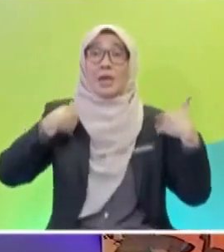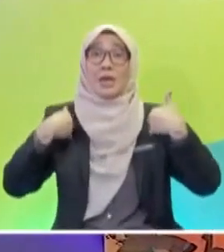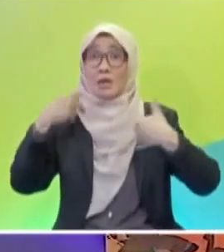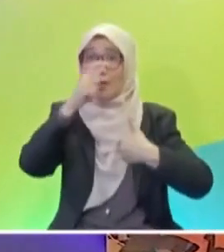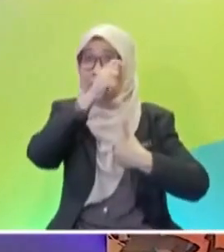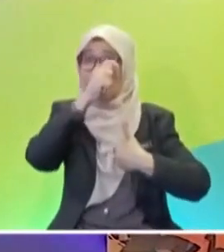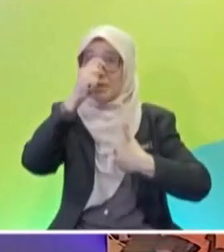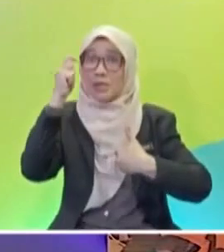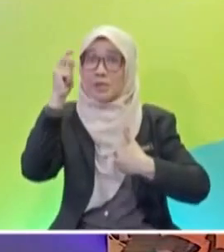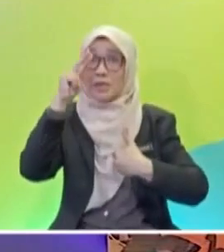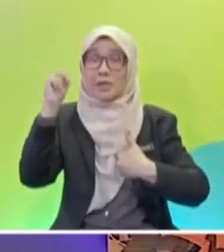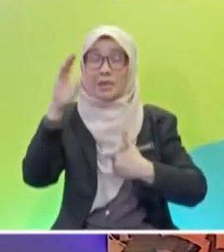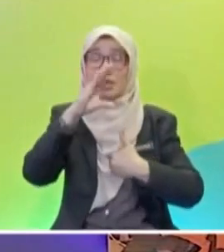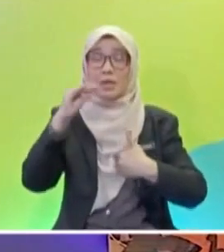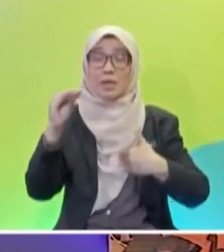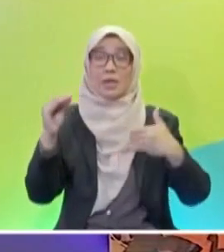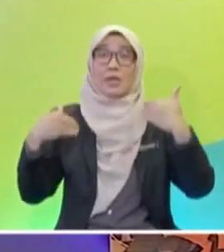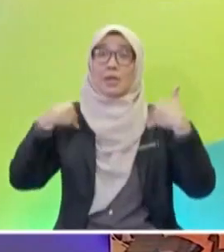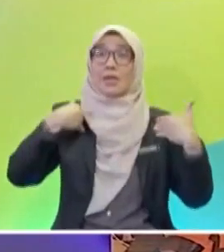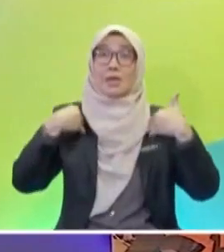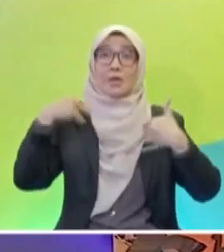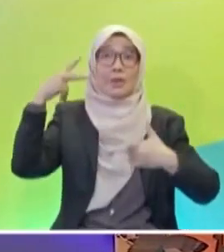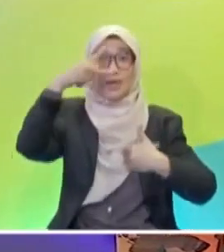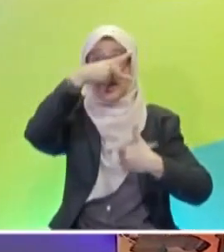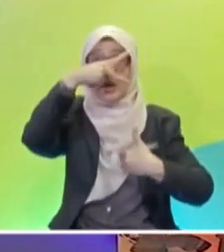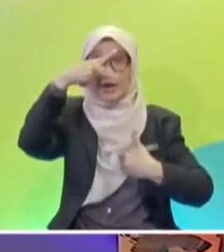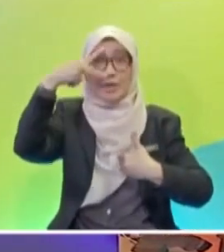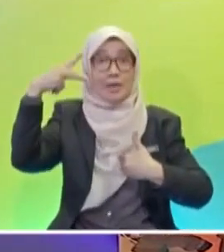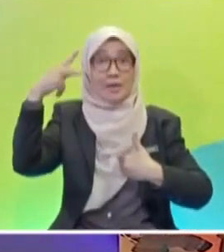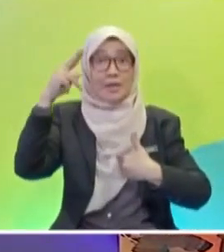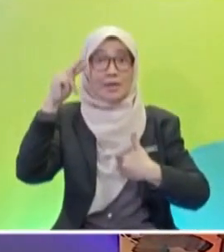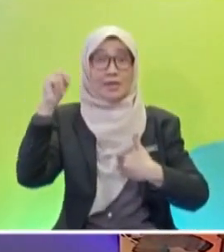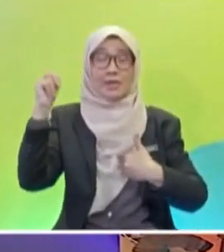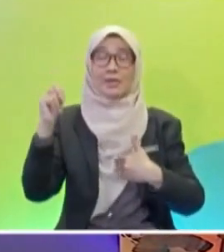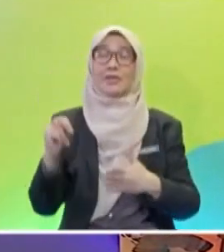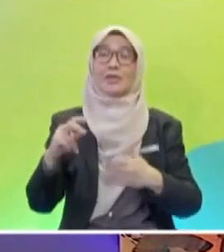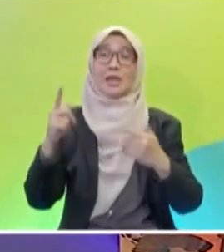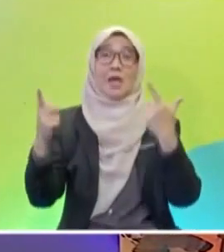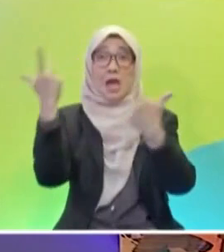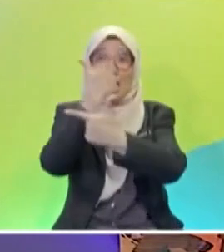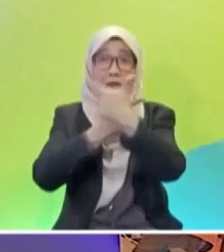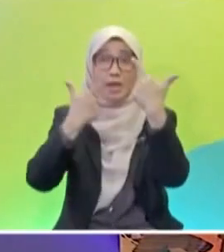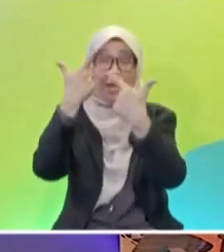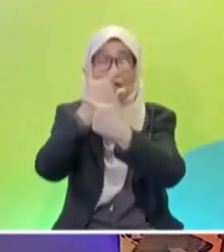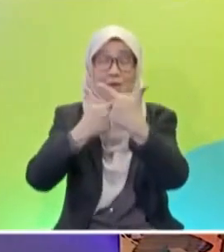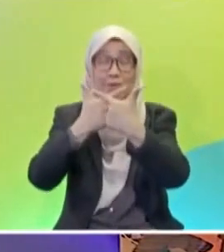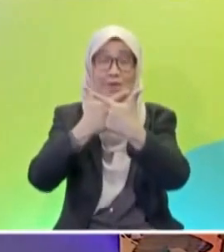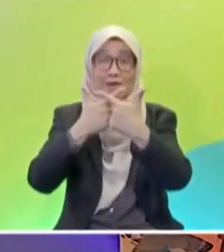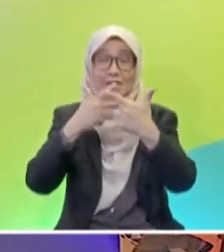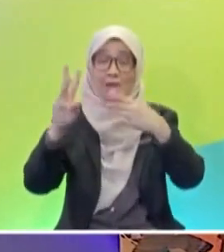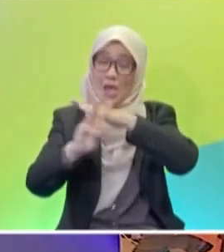dan juga hewan peliharaan jadi untuk yang pertama ini kita akan melawan ke eh kawasan hewan tunakan